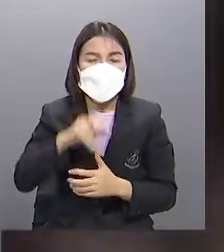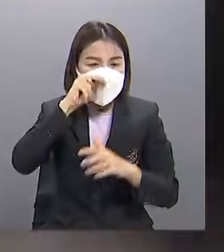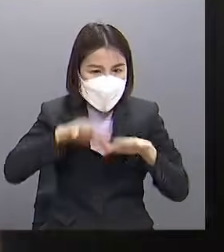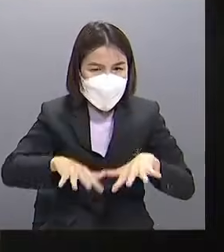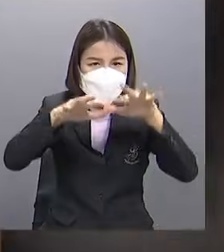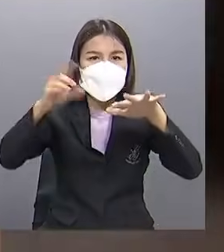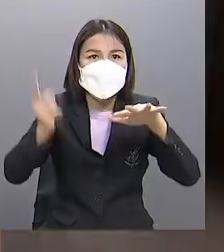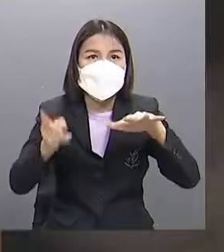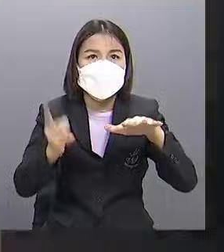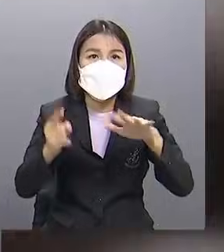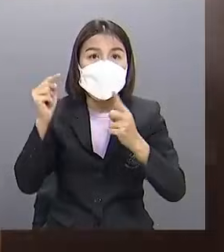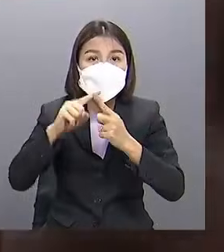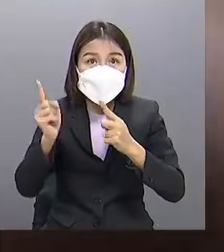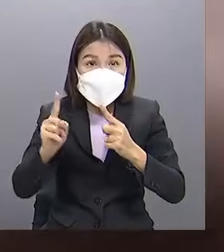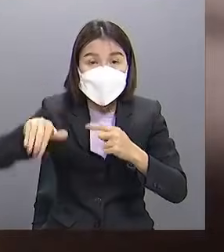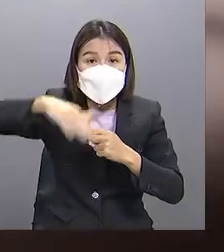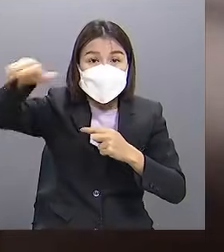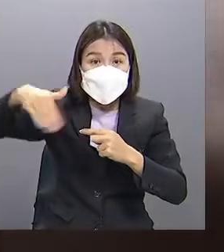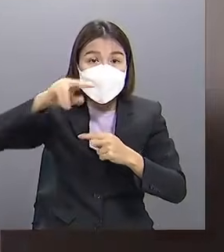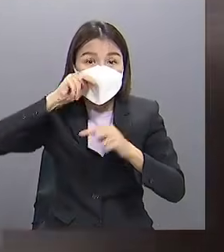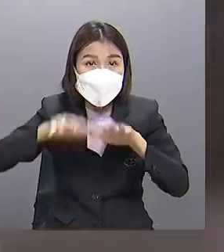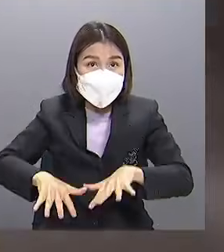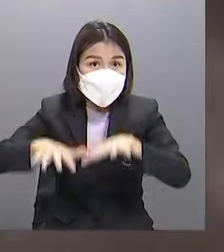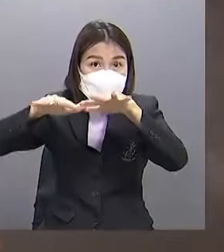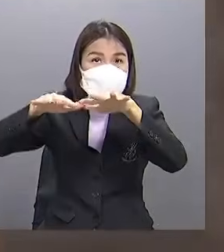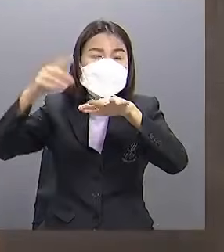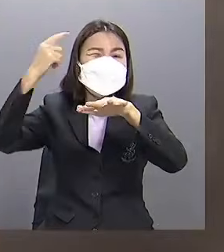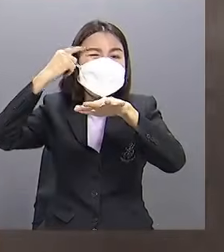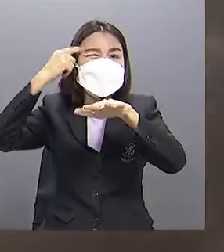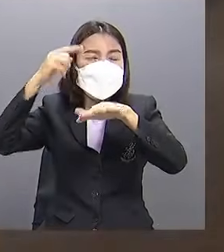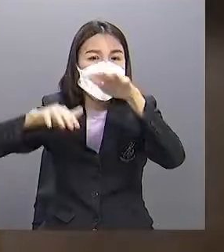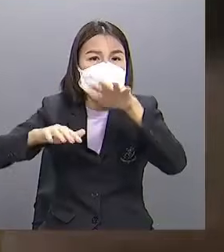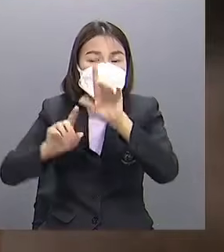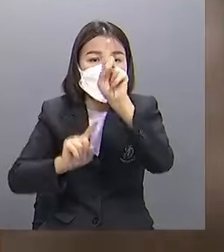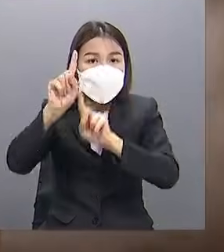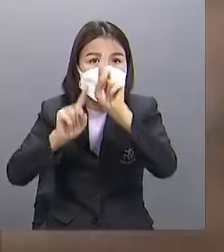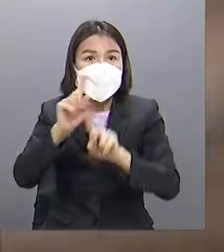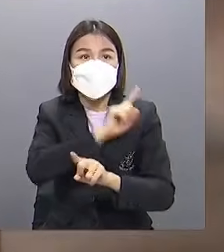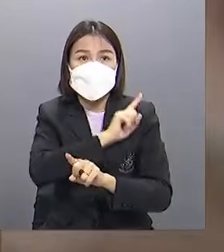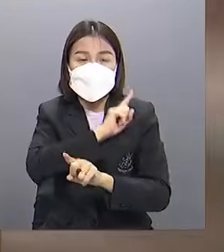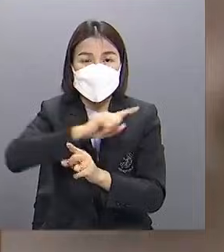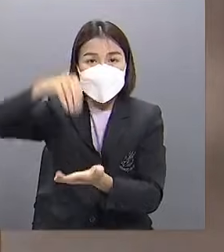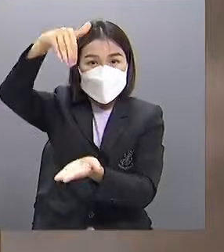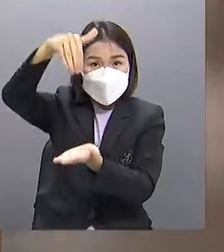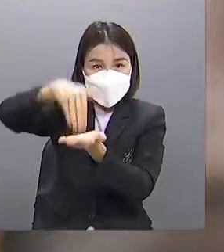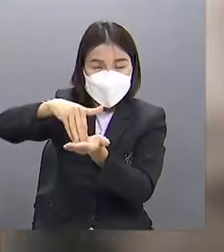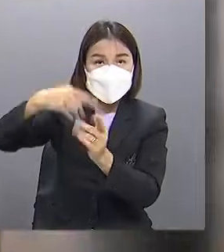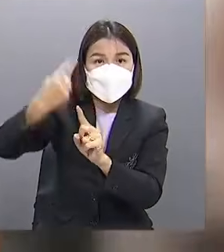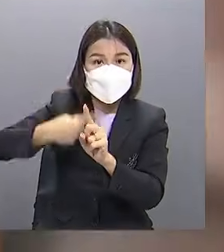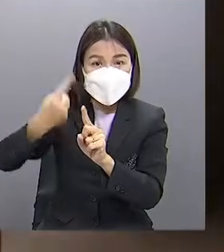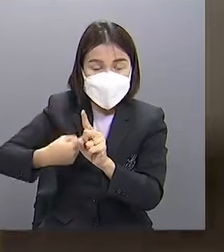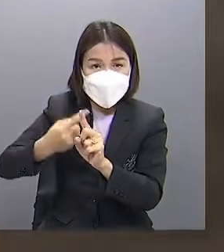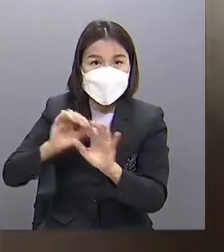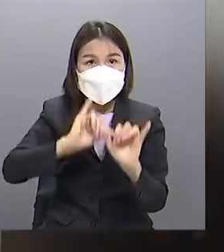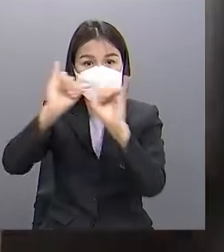ๆในพื้นที่เหล่านั้นน่ะจะต้องประเมินตนเองว่าคุณมีโรงพยาบาลสนามคุณมีศูนย์พักพิงชั่วคราวที่กางเต็นท์อยู่